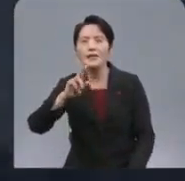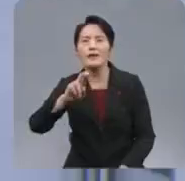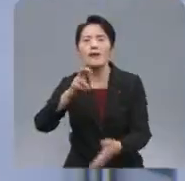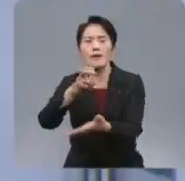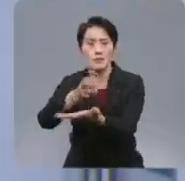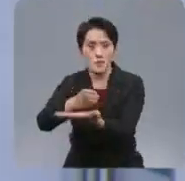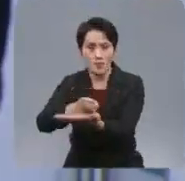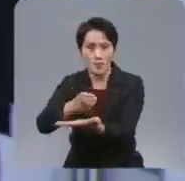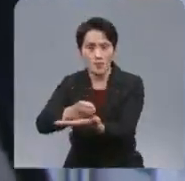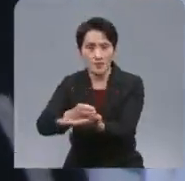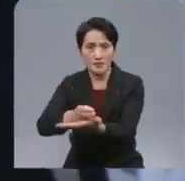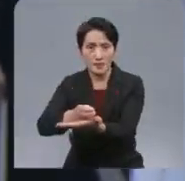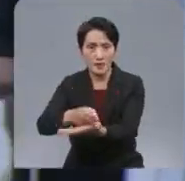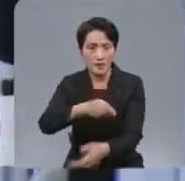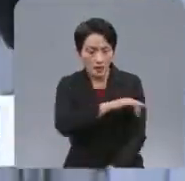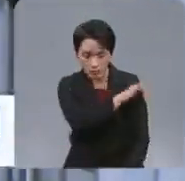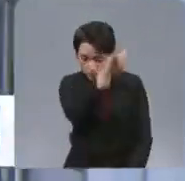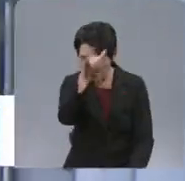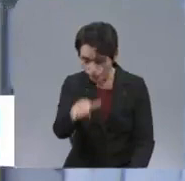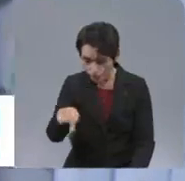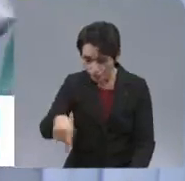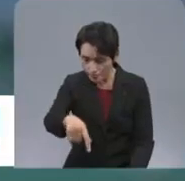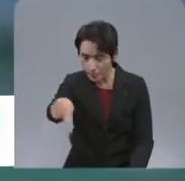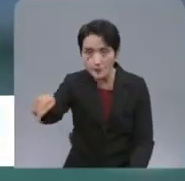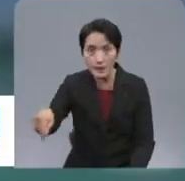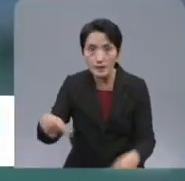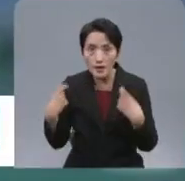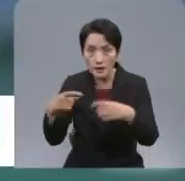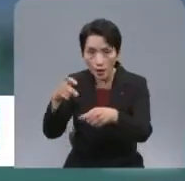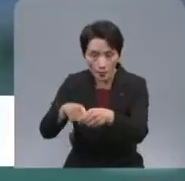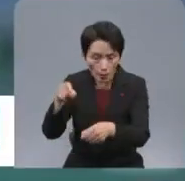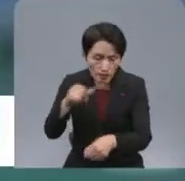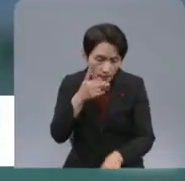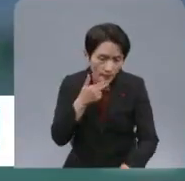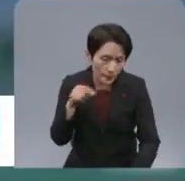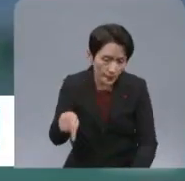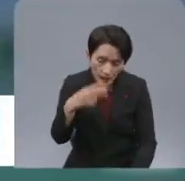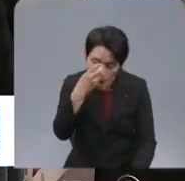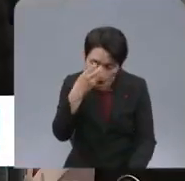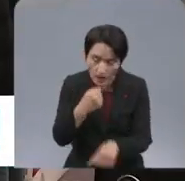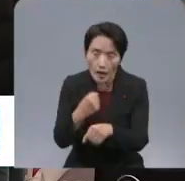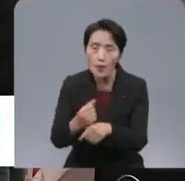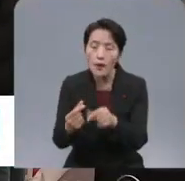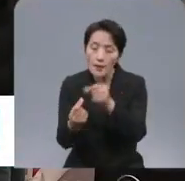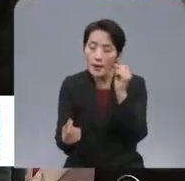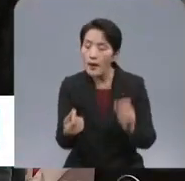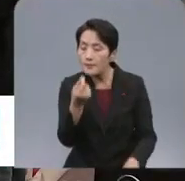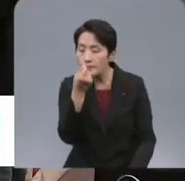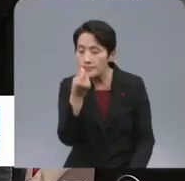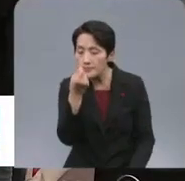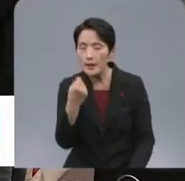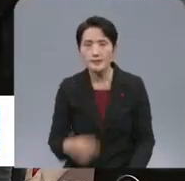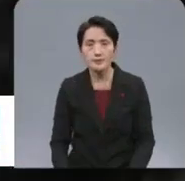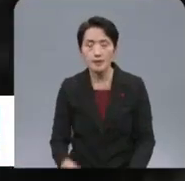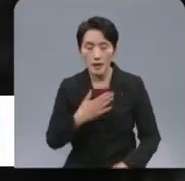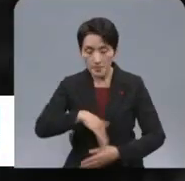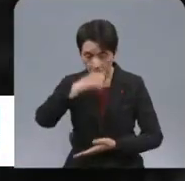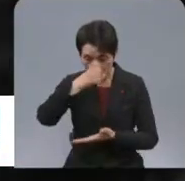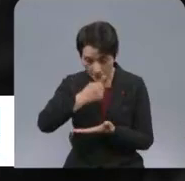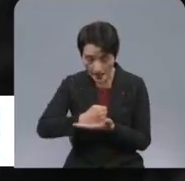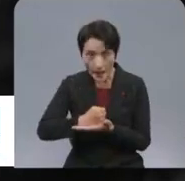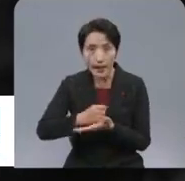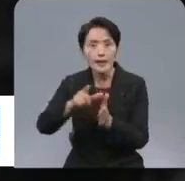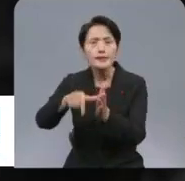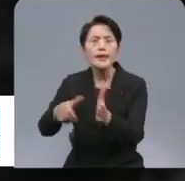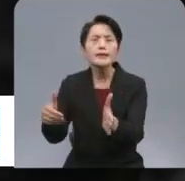прибывающих из Китая за исключением Гонконга и Макао это вызвано резким всплеском заболеваемости после решения